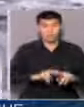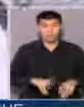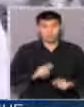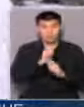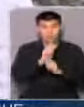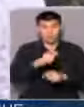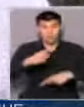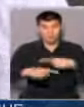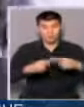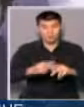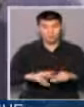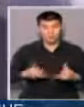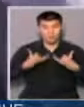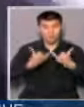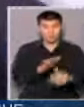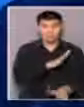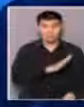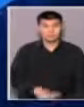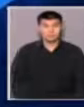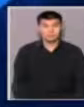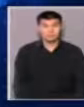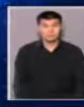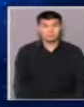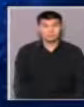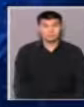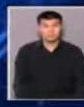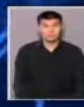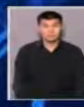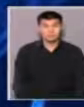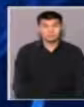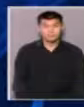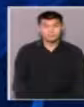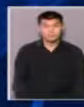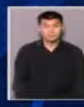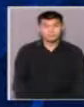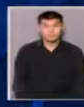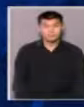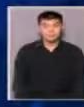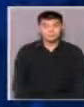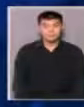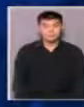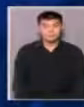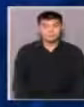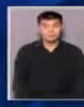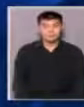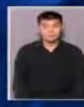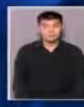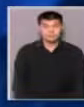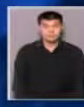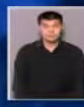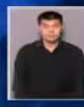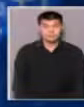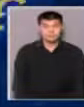жасалып, ұрпағына құрмет көрсетілді. Нұрсұлтан Жексенбай, Тілекқабыл Ғұмаров, Атырау телеарнасы.